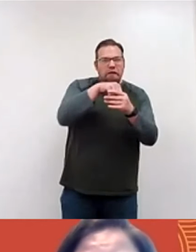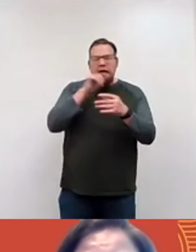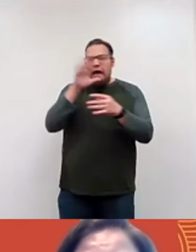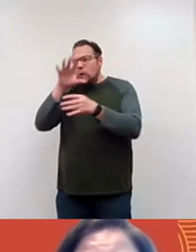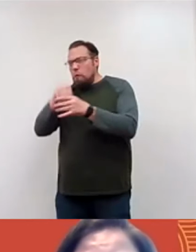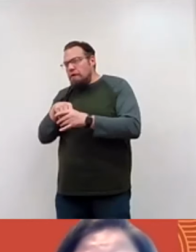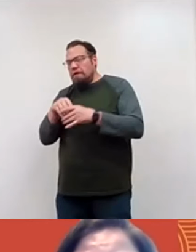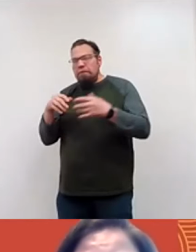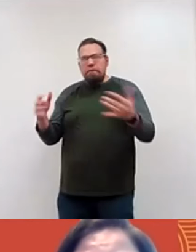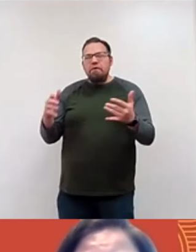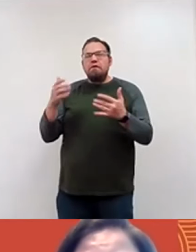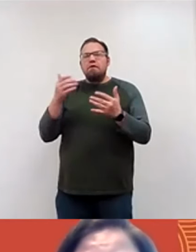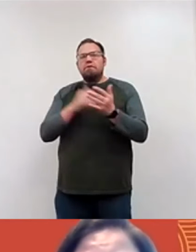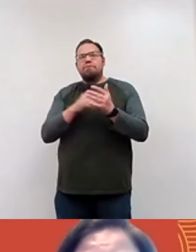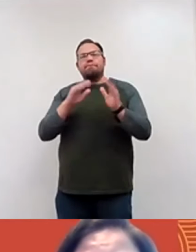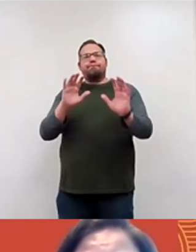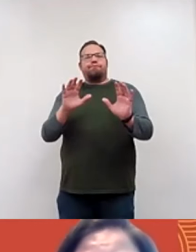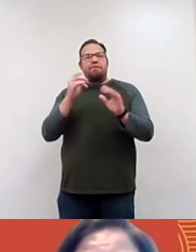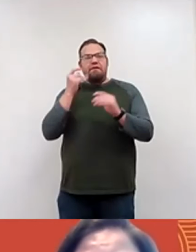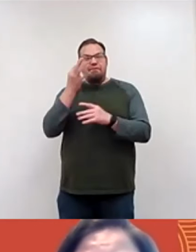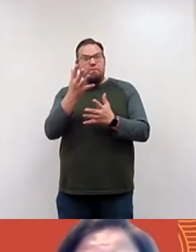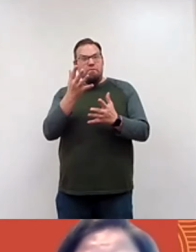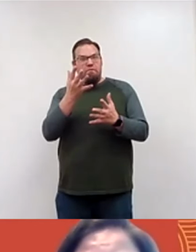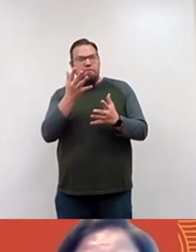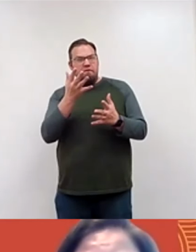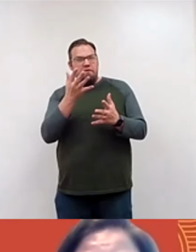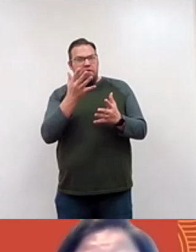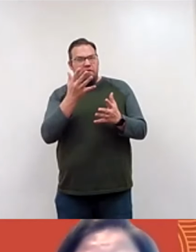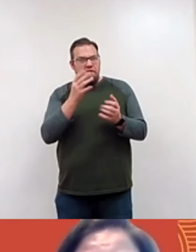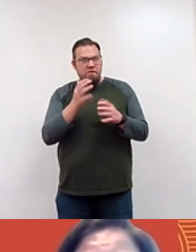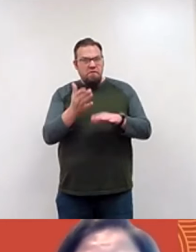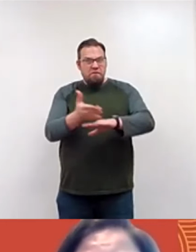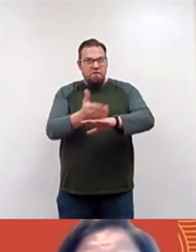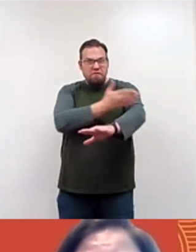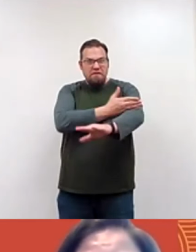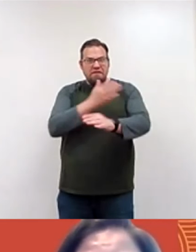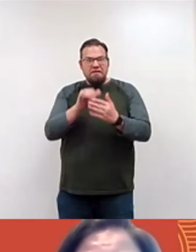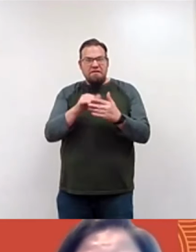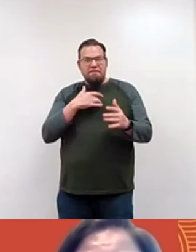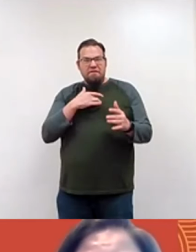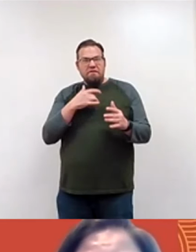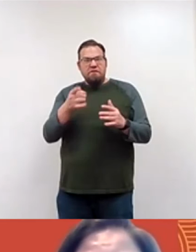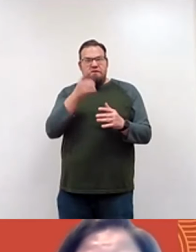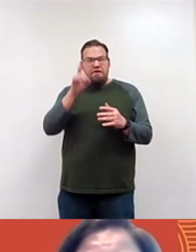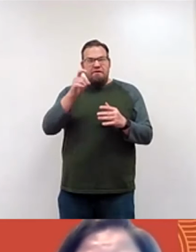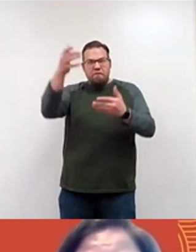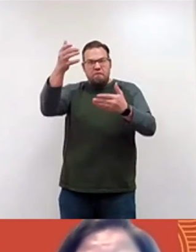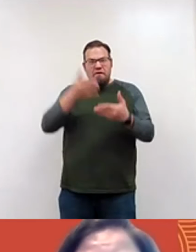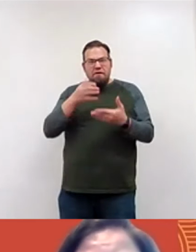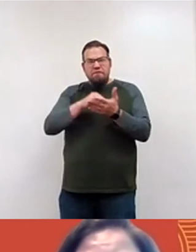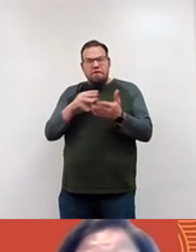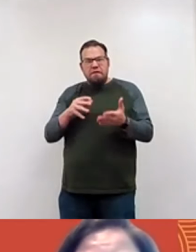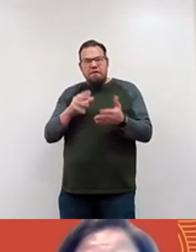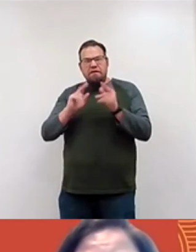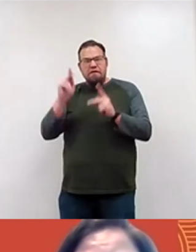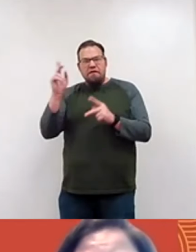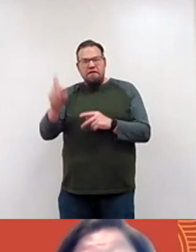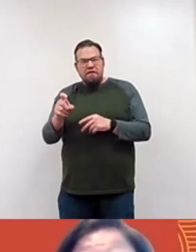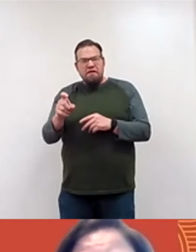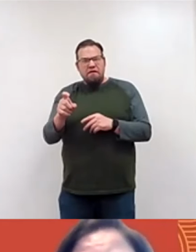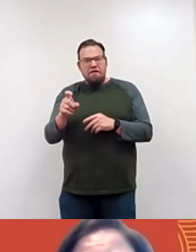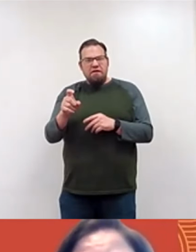الأراضي الأرض ليس سوى شيء ميت يمكنك التنظيف الطائر الثاني وهذه الكلمات جدا